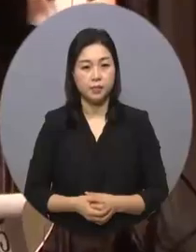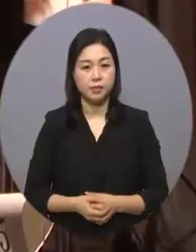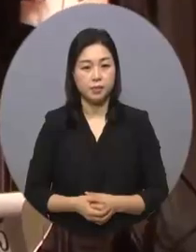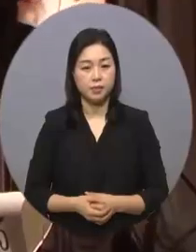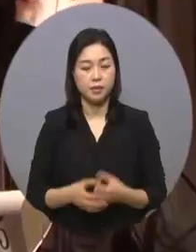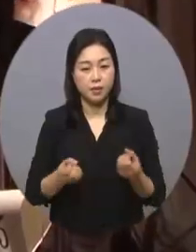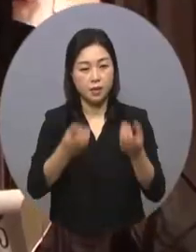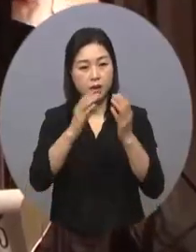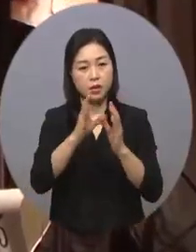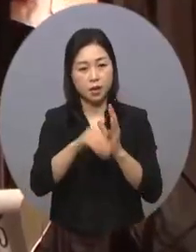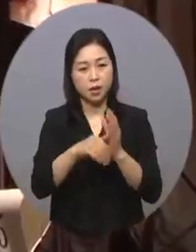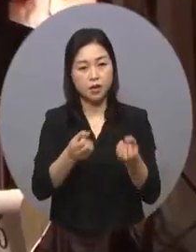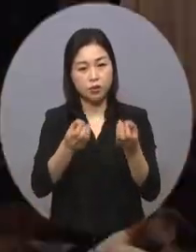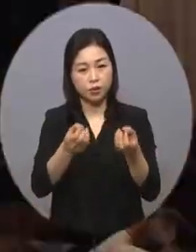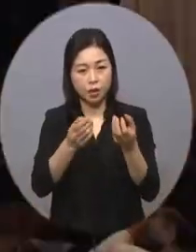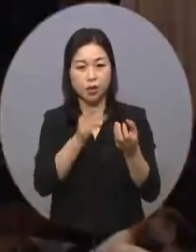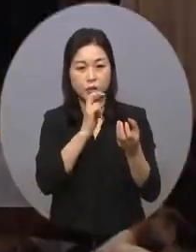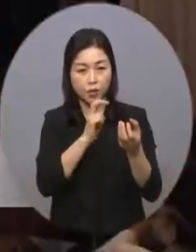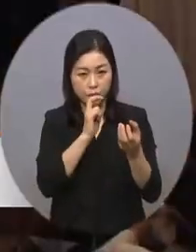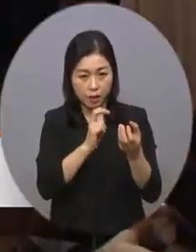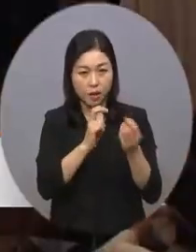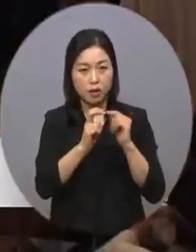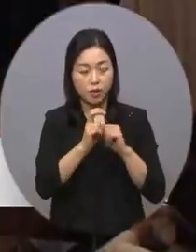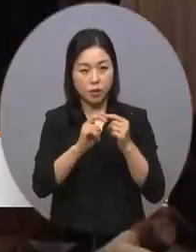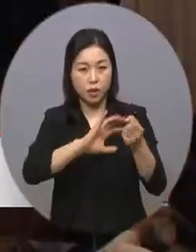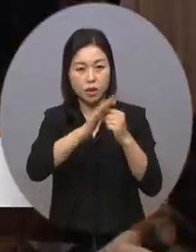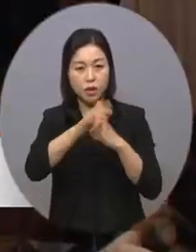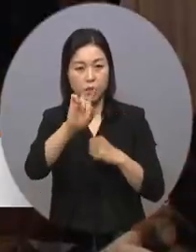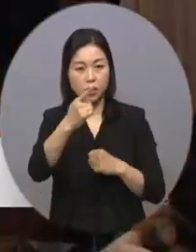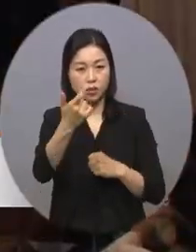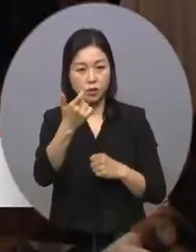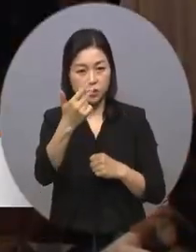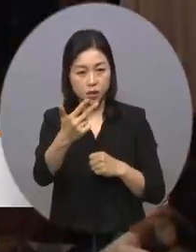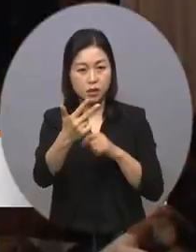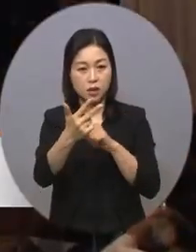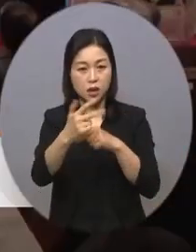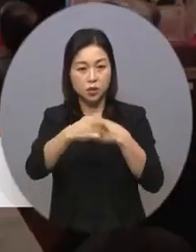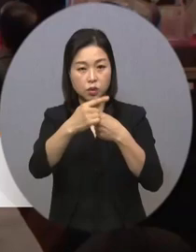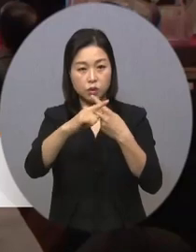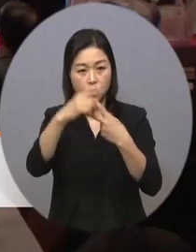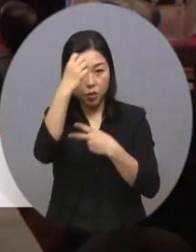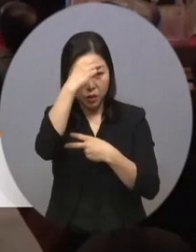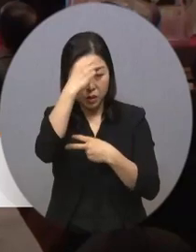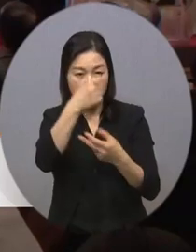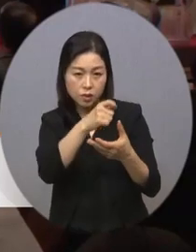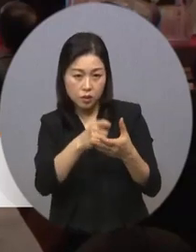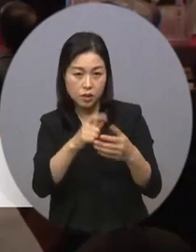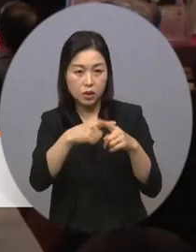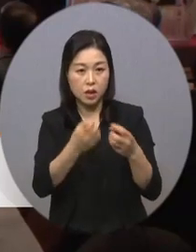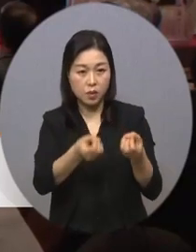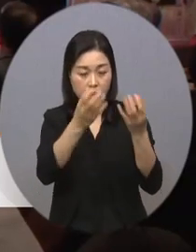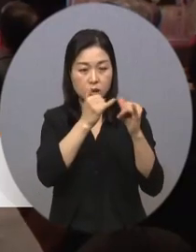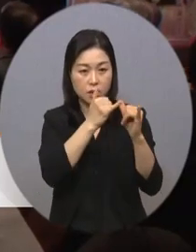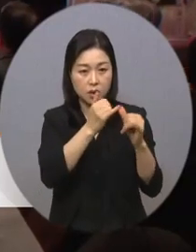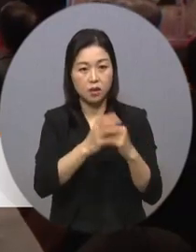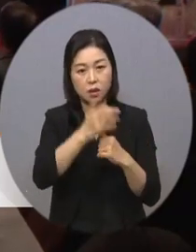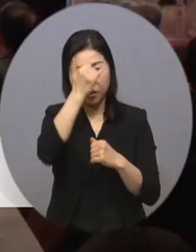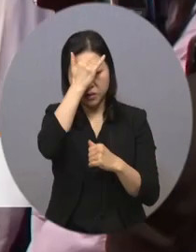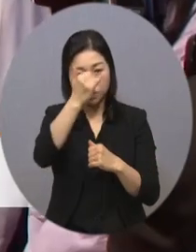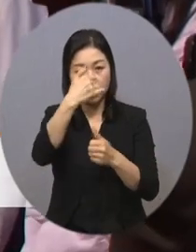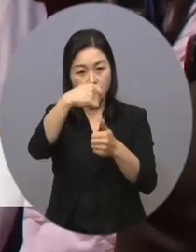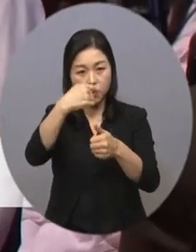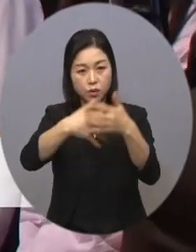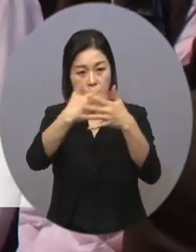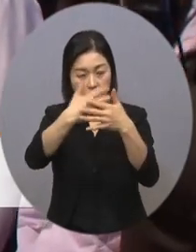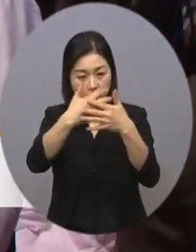이날 행사에는 축하 공연으로 시작하여 세계 167개국 초중고 글짓기 대회 시상식과 함께 충유의 교육 동영상 시청